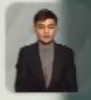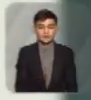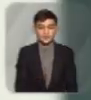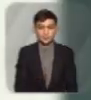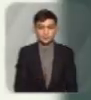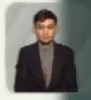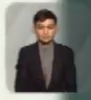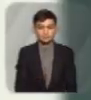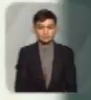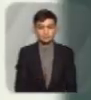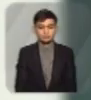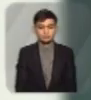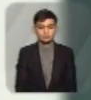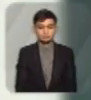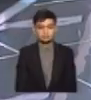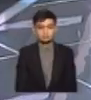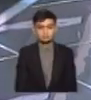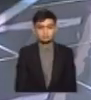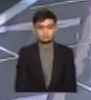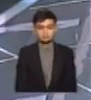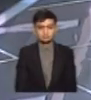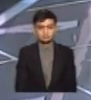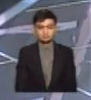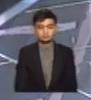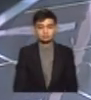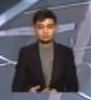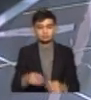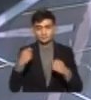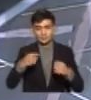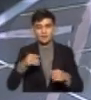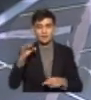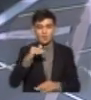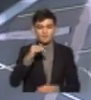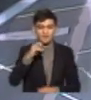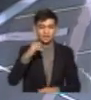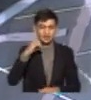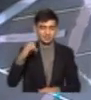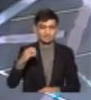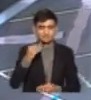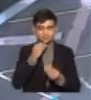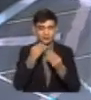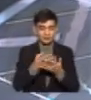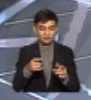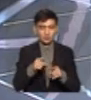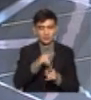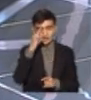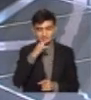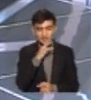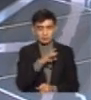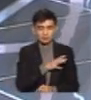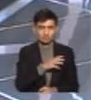Абулхаиров, Информбюро, Алматы. От рынка финансового к потребительскому. Казахстанцы жалуются